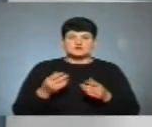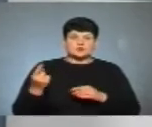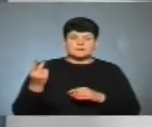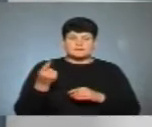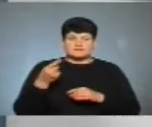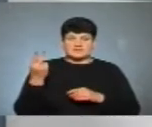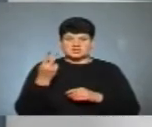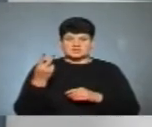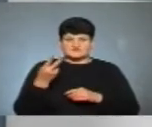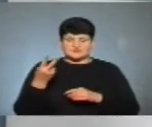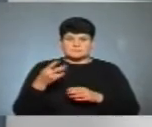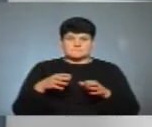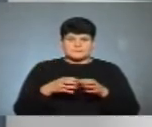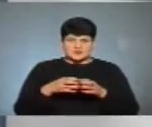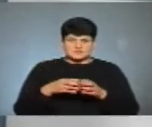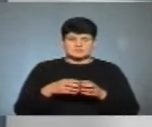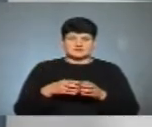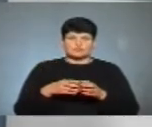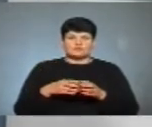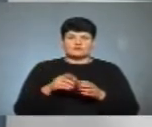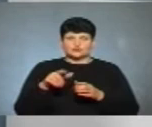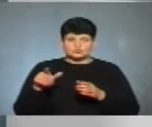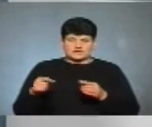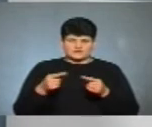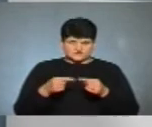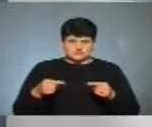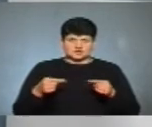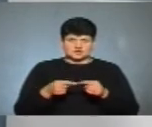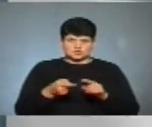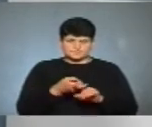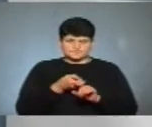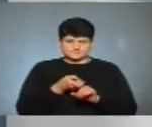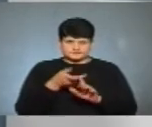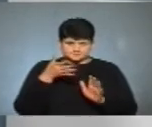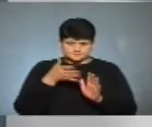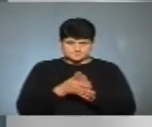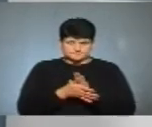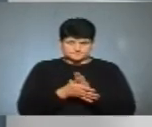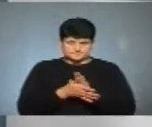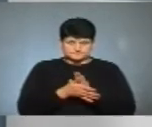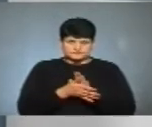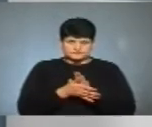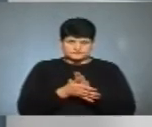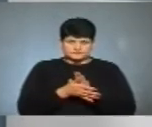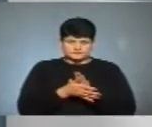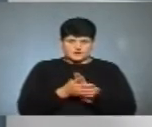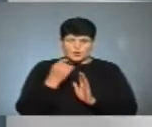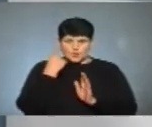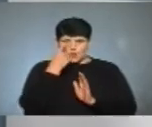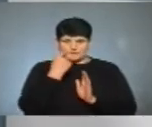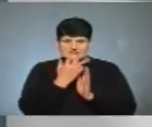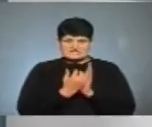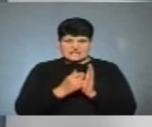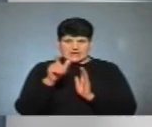дві партії, скажімо так, свідомості виборців вже чітко пов'язані образ кандидата